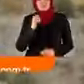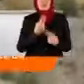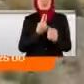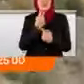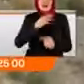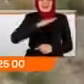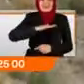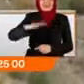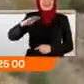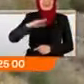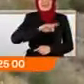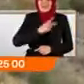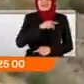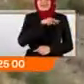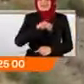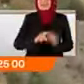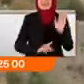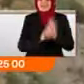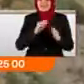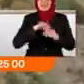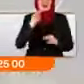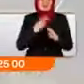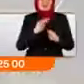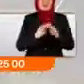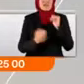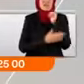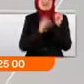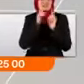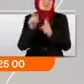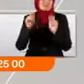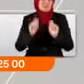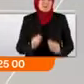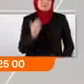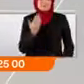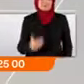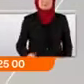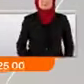ilerleme oy verdi ardından da acil yardım çağrısında bulundu vermeden